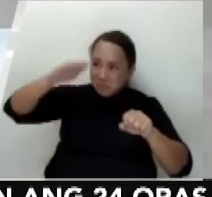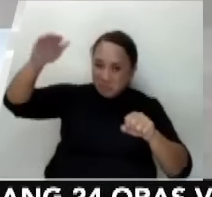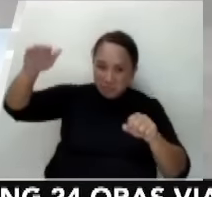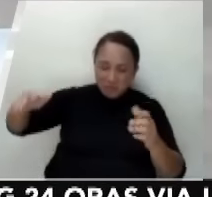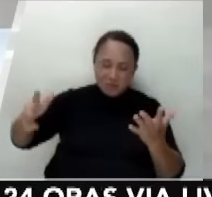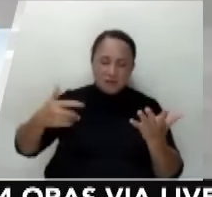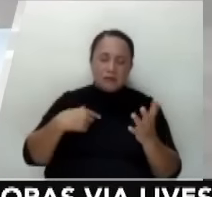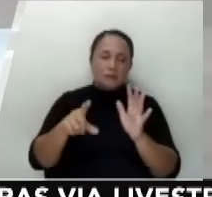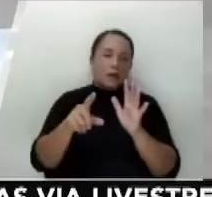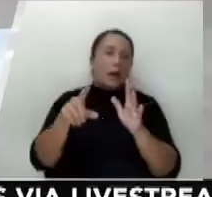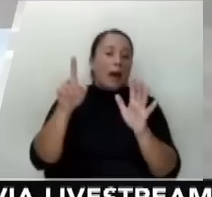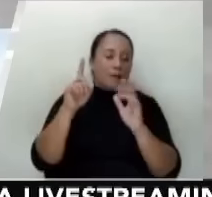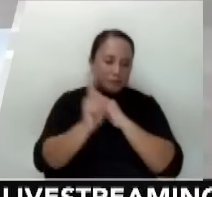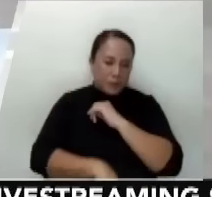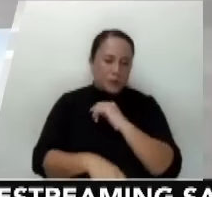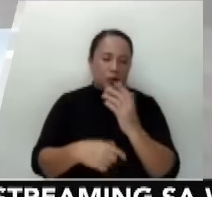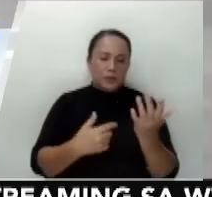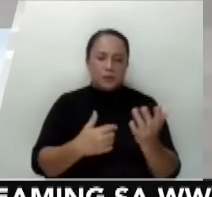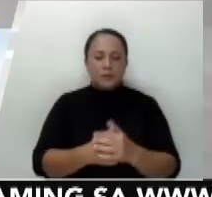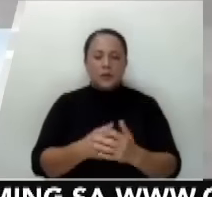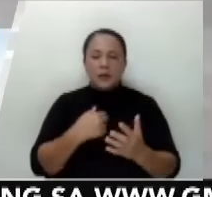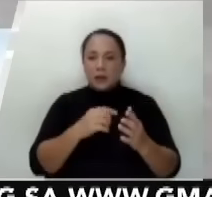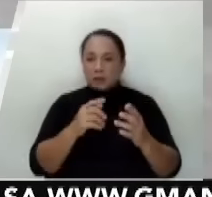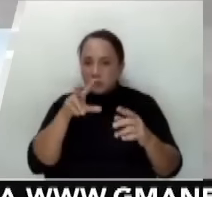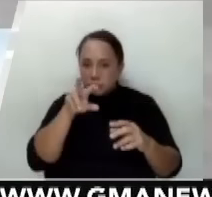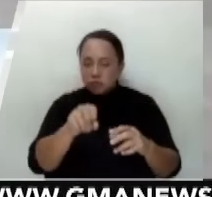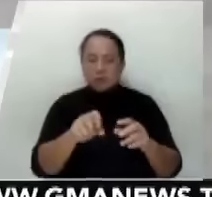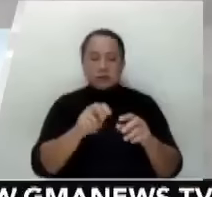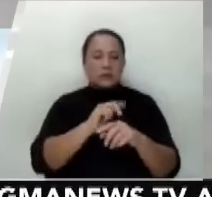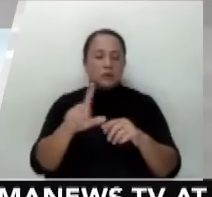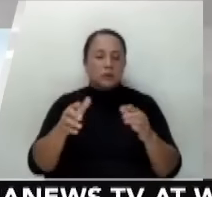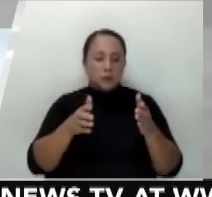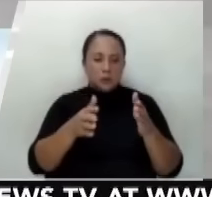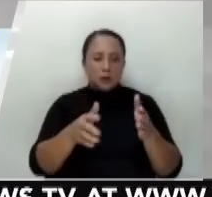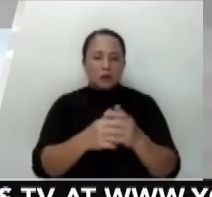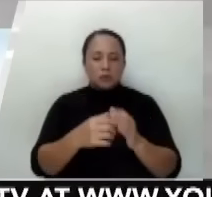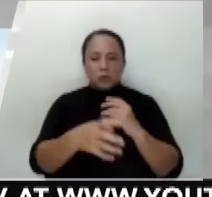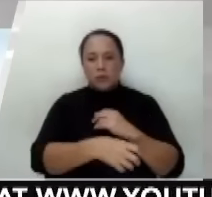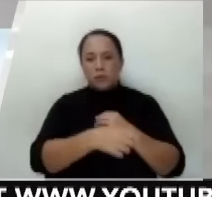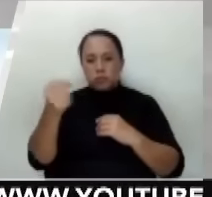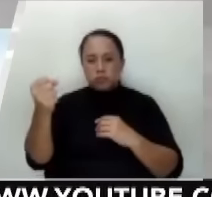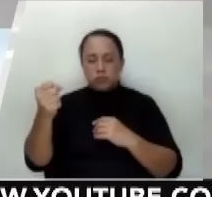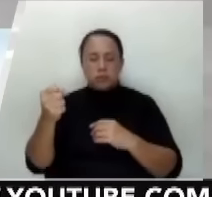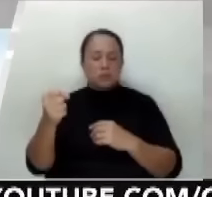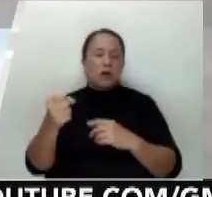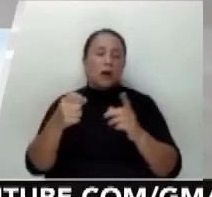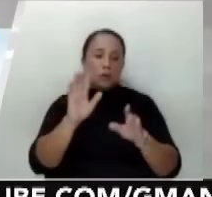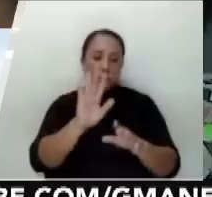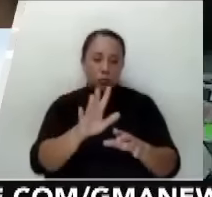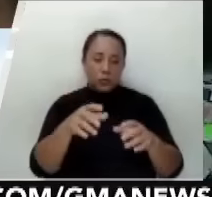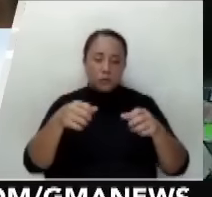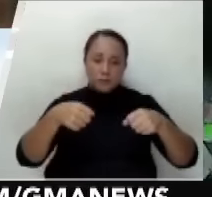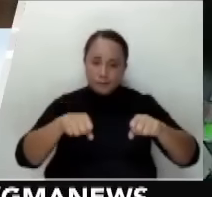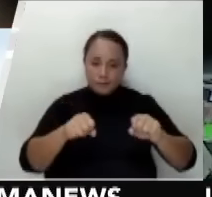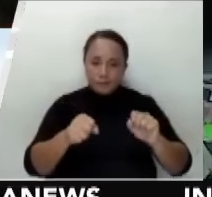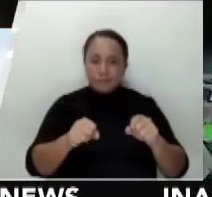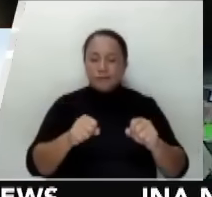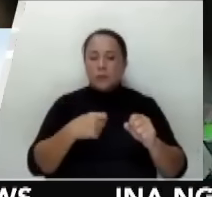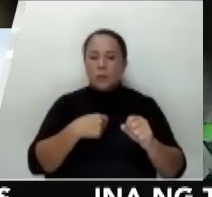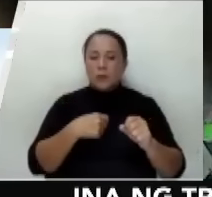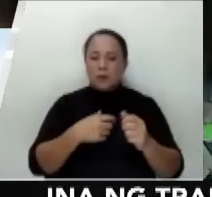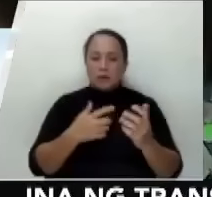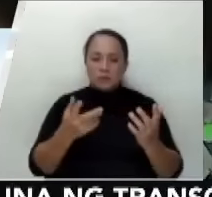na mahuhuli na dumadaan sa mga national roads. Pwede rin hatakin o impound ang inyong mga sasakyan. Pero tanong